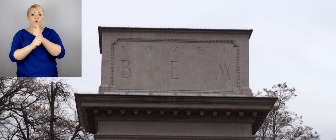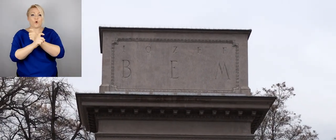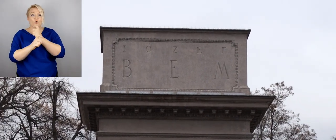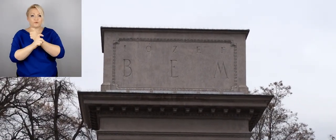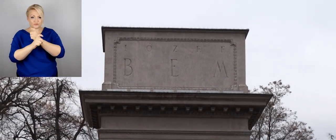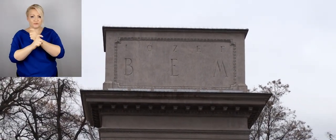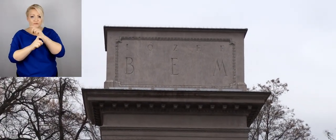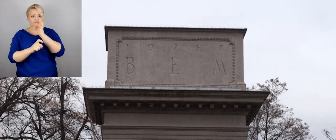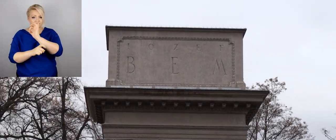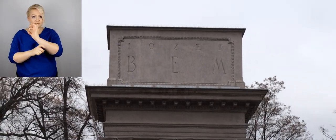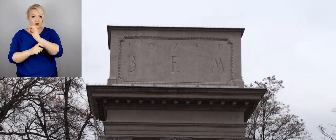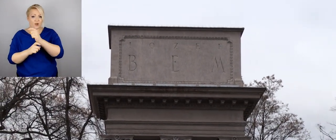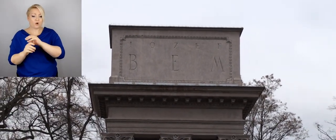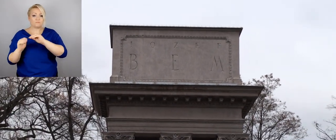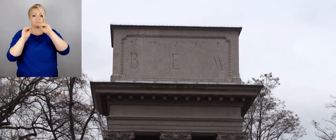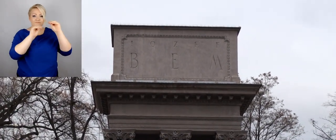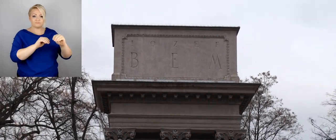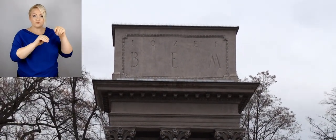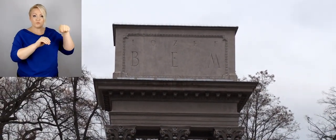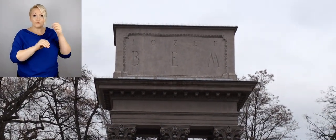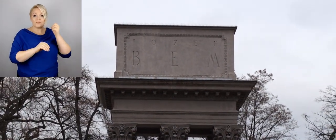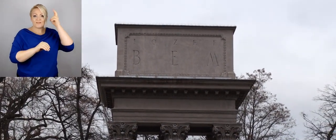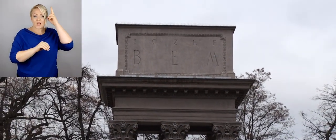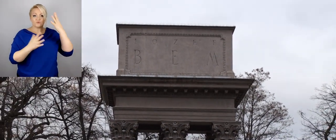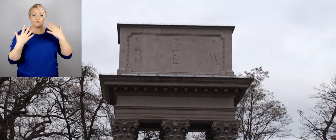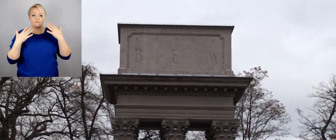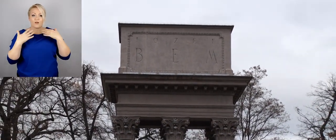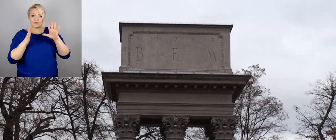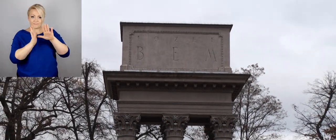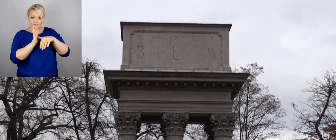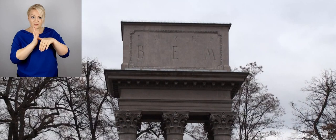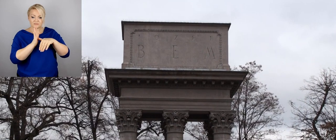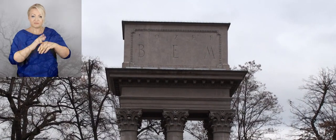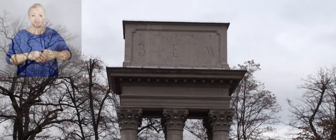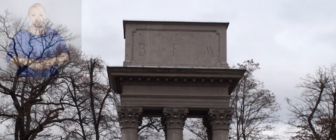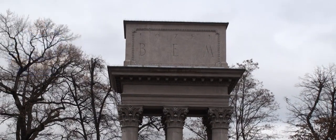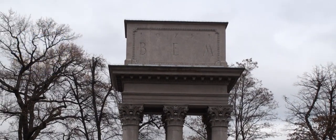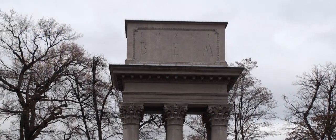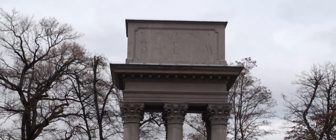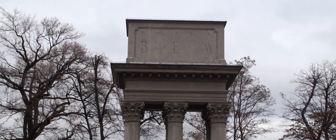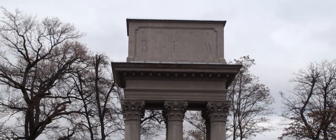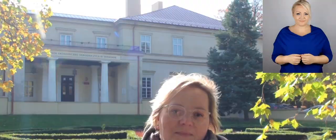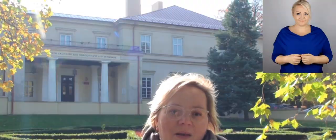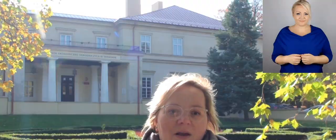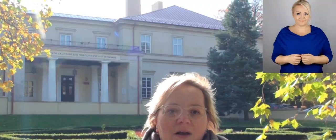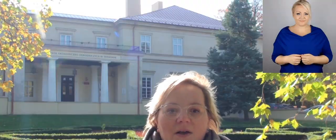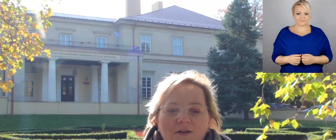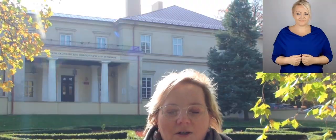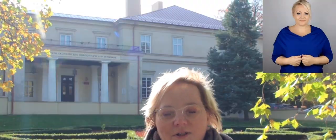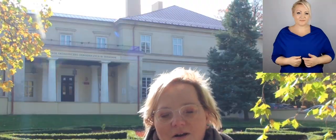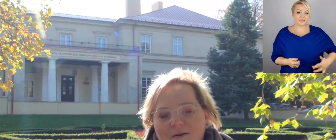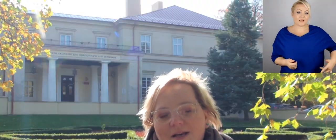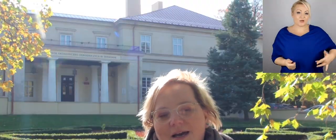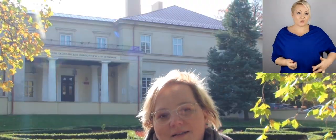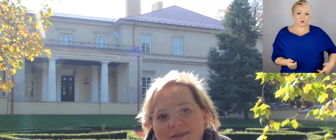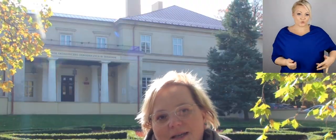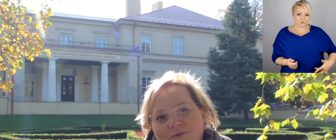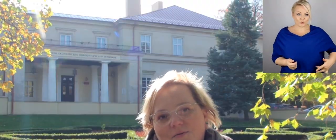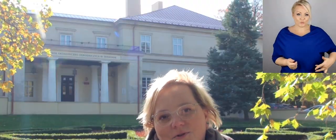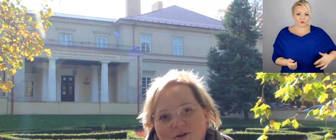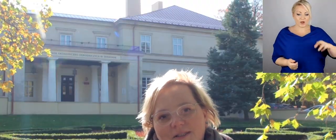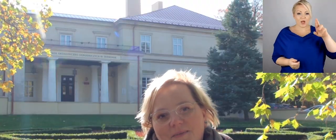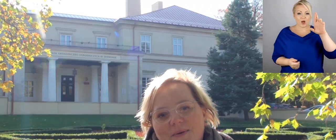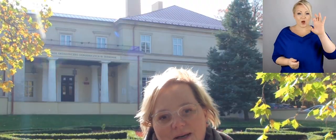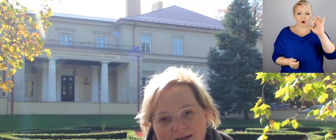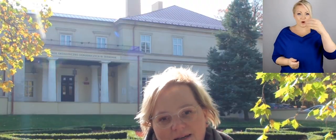1929 roku i spoczęły w mauzoleum w Parku Miejskim w Tarnowie. Książę Roman Adam